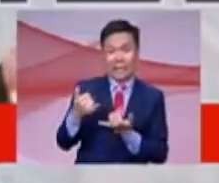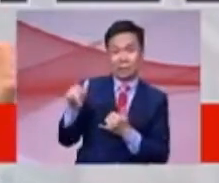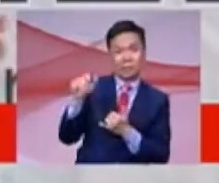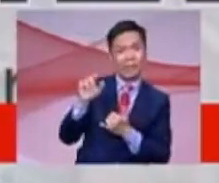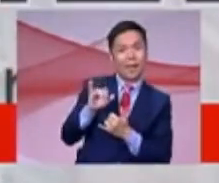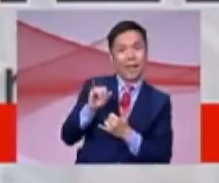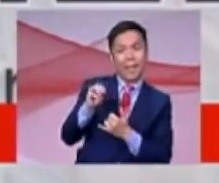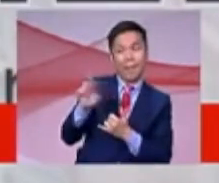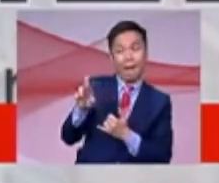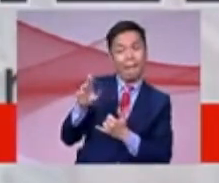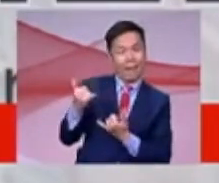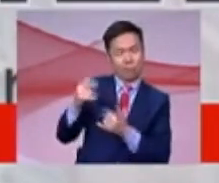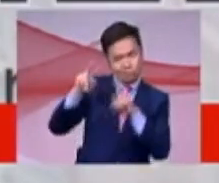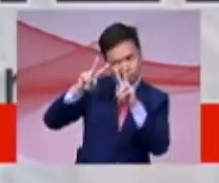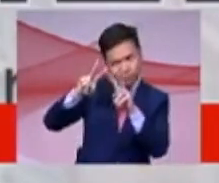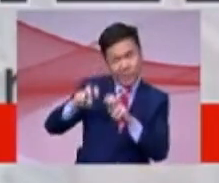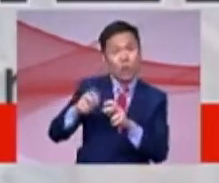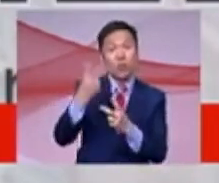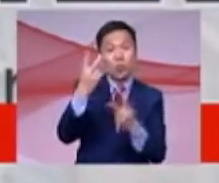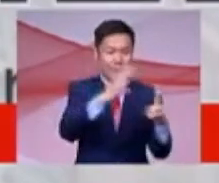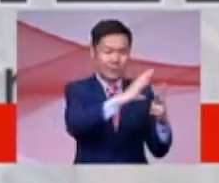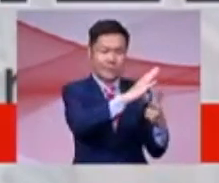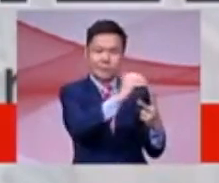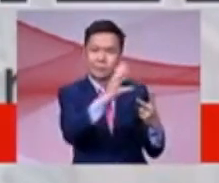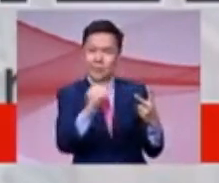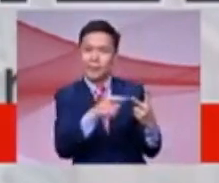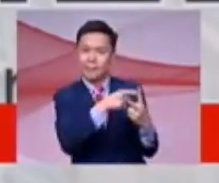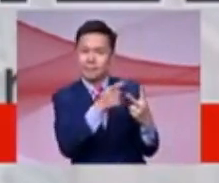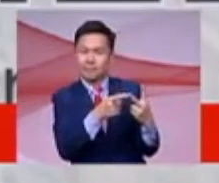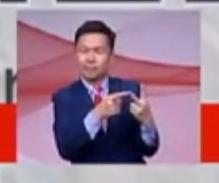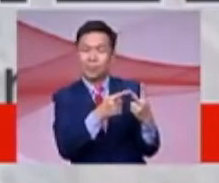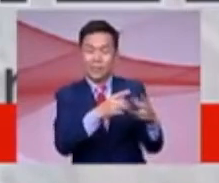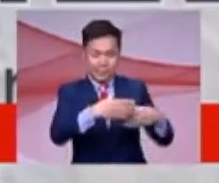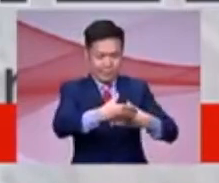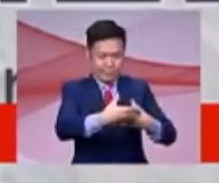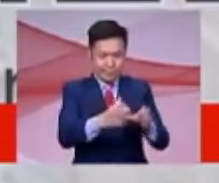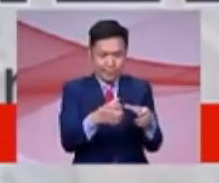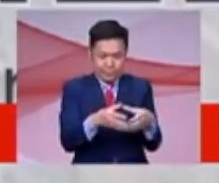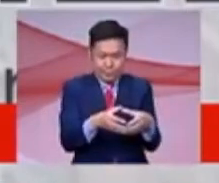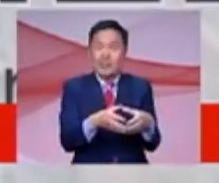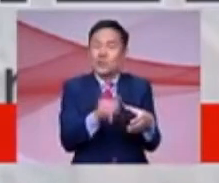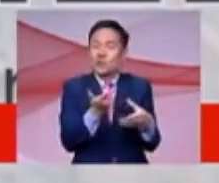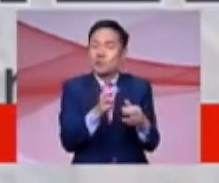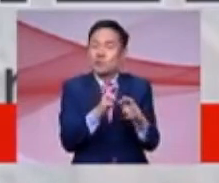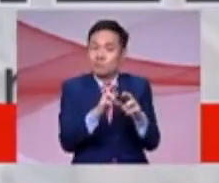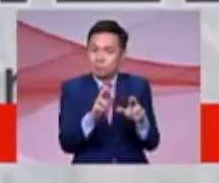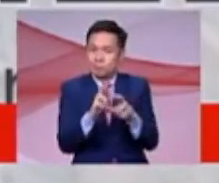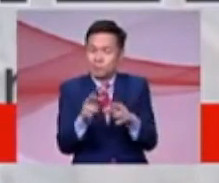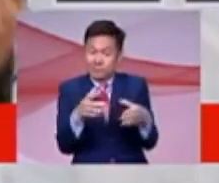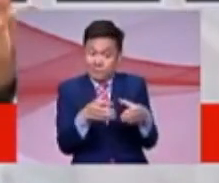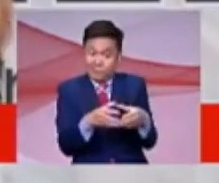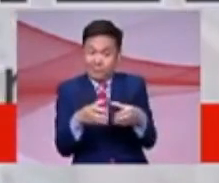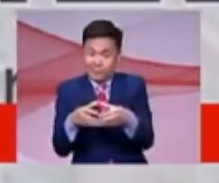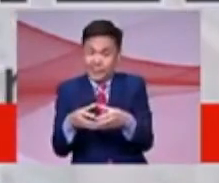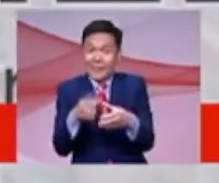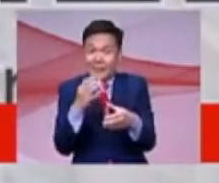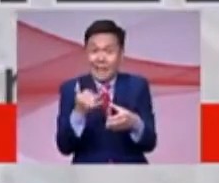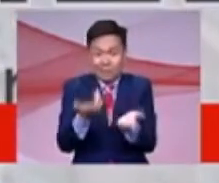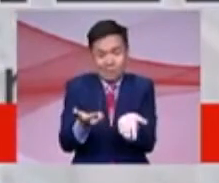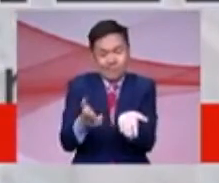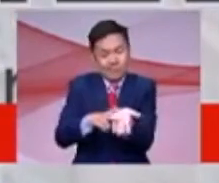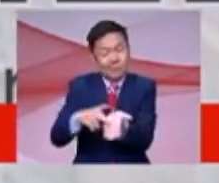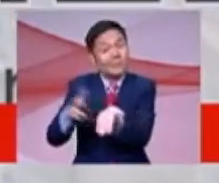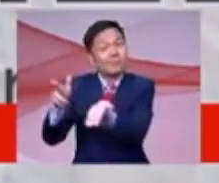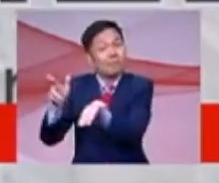ujian dua company yang telah dikenal pasti, dua test kit yang telah dikenal pasti, dan mereka dalam